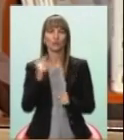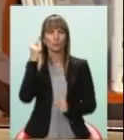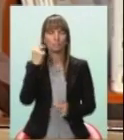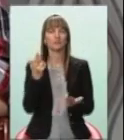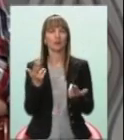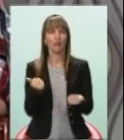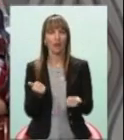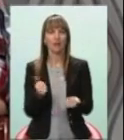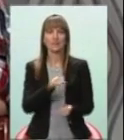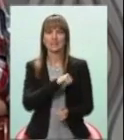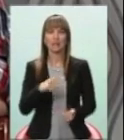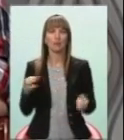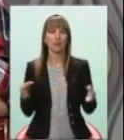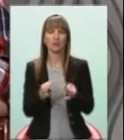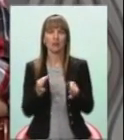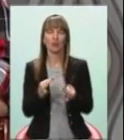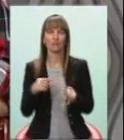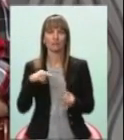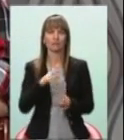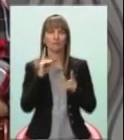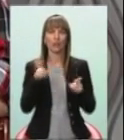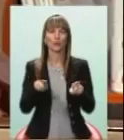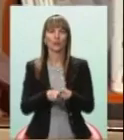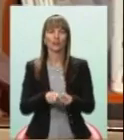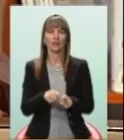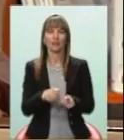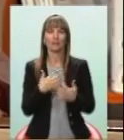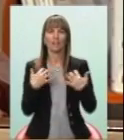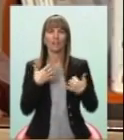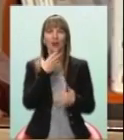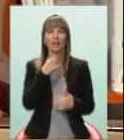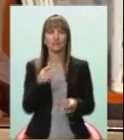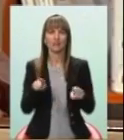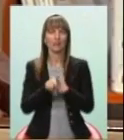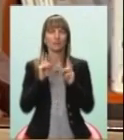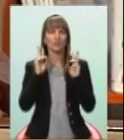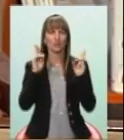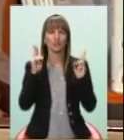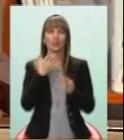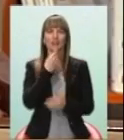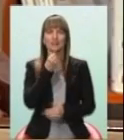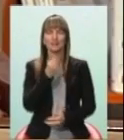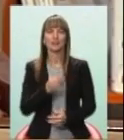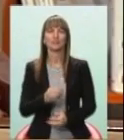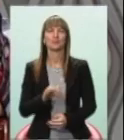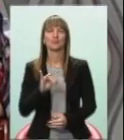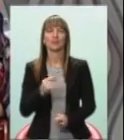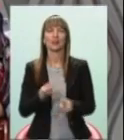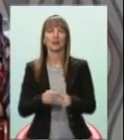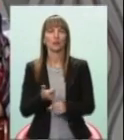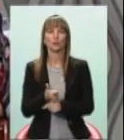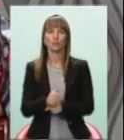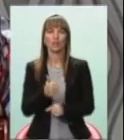да, самі ніколи сходити в перукарню, тут такі тваринки гарні, такі з такими зачісками, що просто аж таке. Ну, це дуже добре,